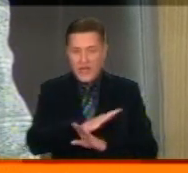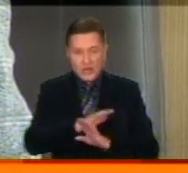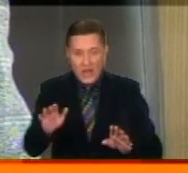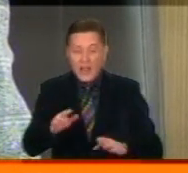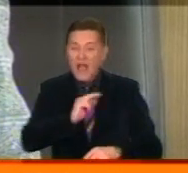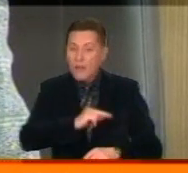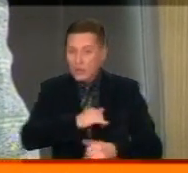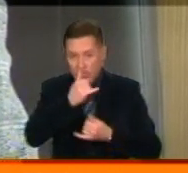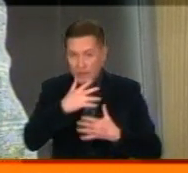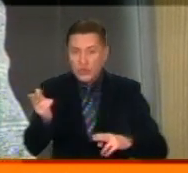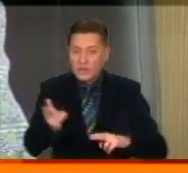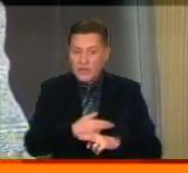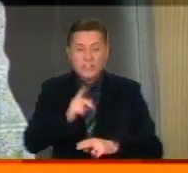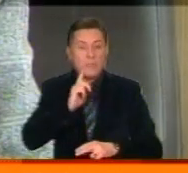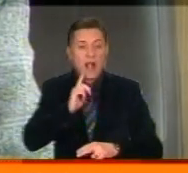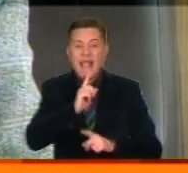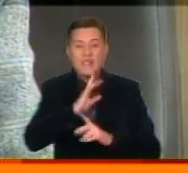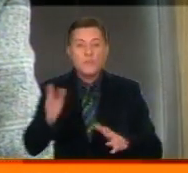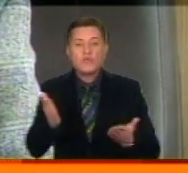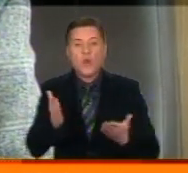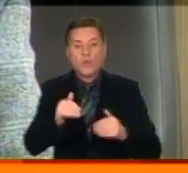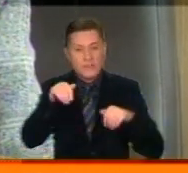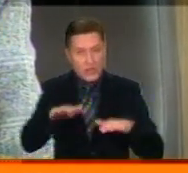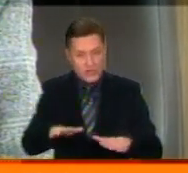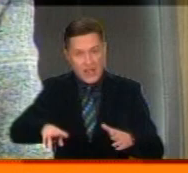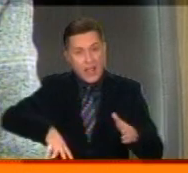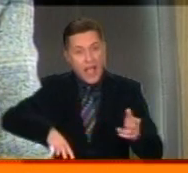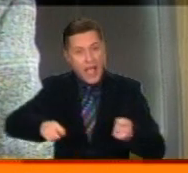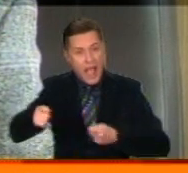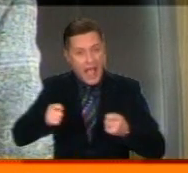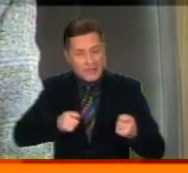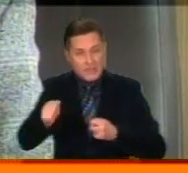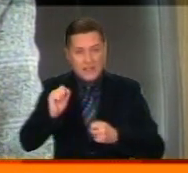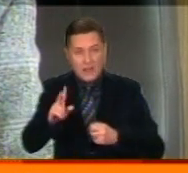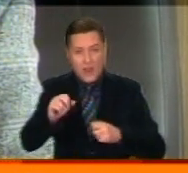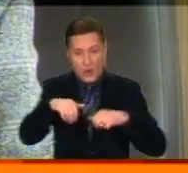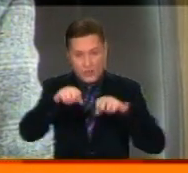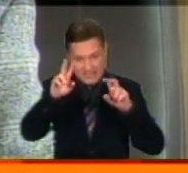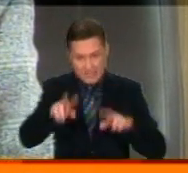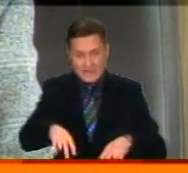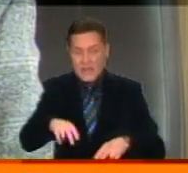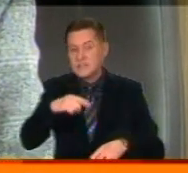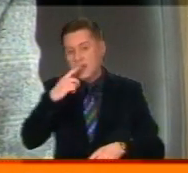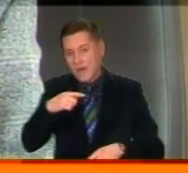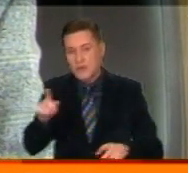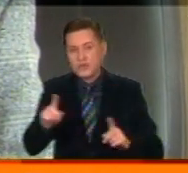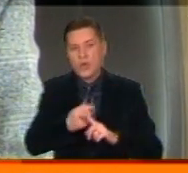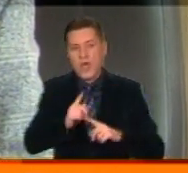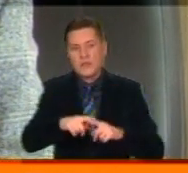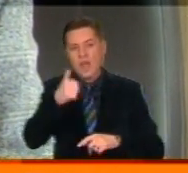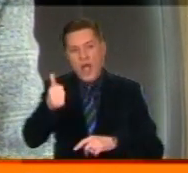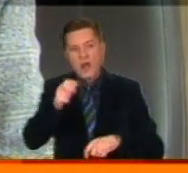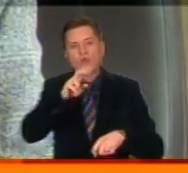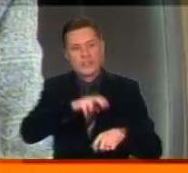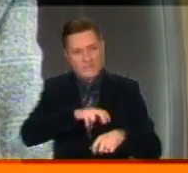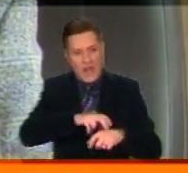не можем её решить пока не будет какого-то решения администрация как о специалисте может о нём сказать что Это хороший врач